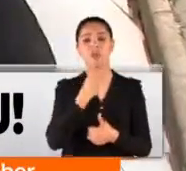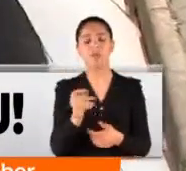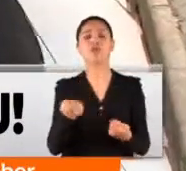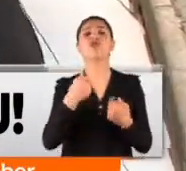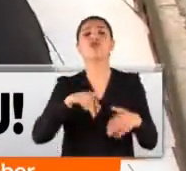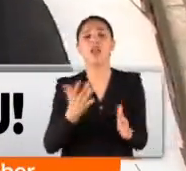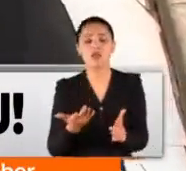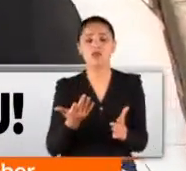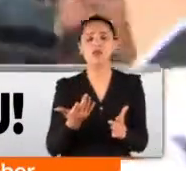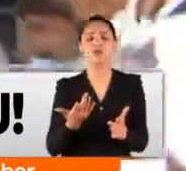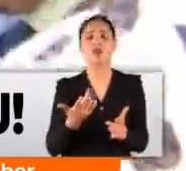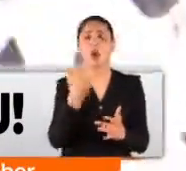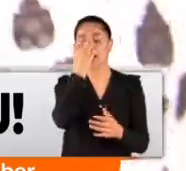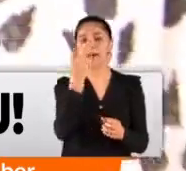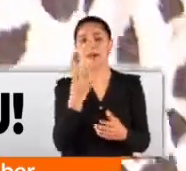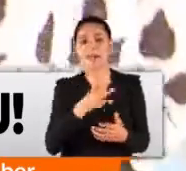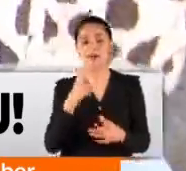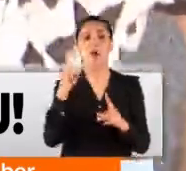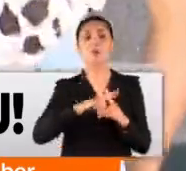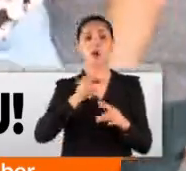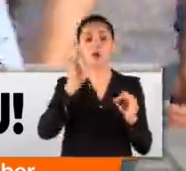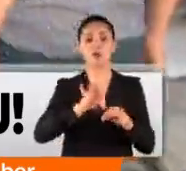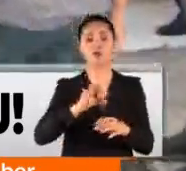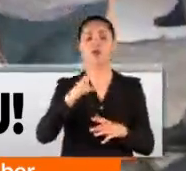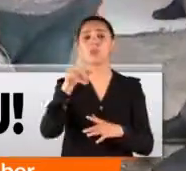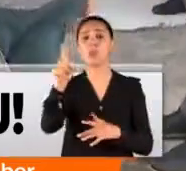Çalışmıyor, kolon kanseri şu anda. Polis şimdi her yerde